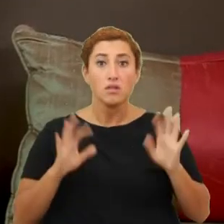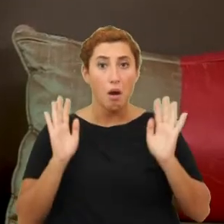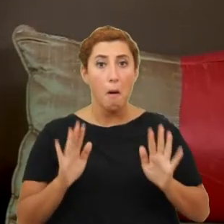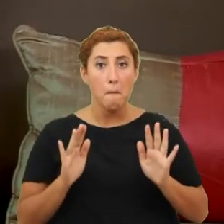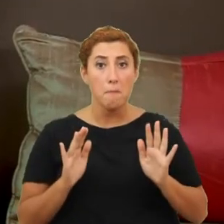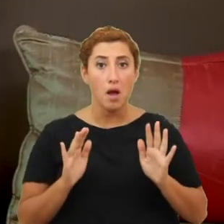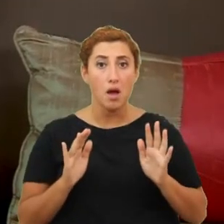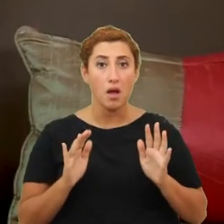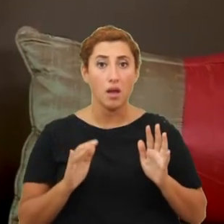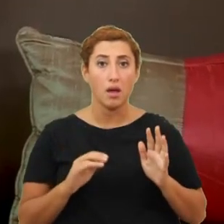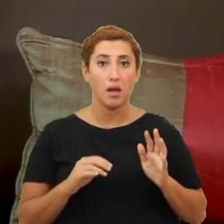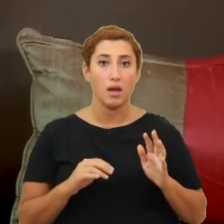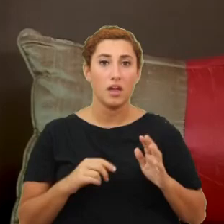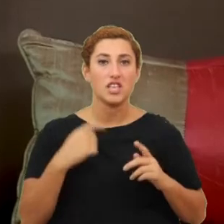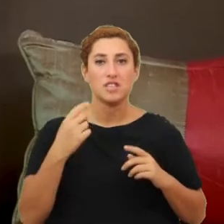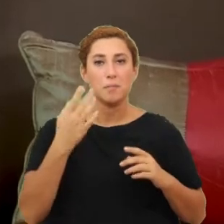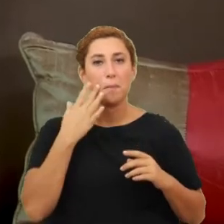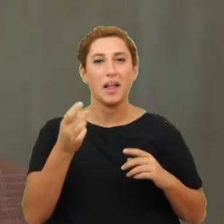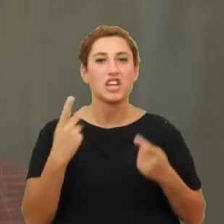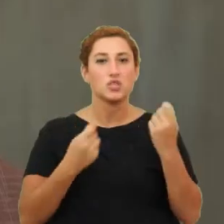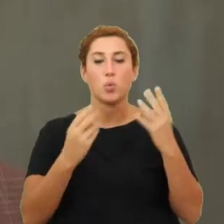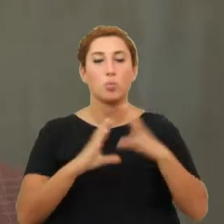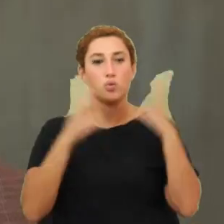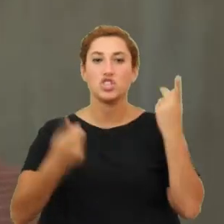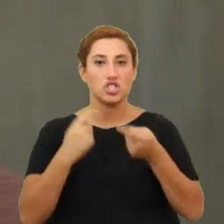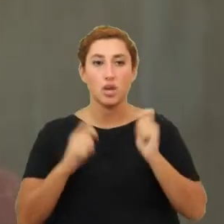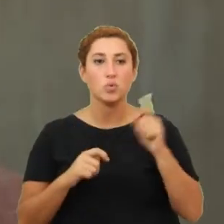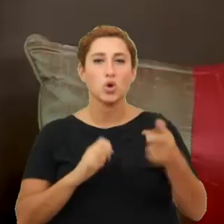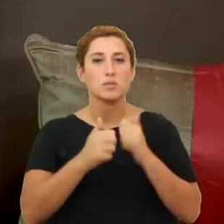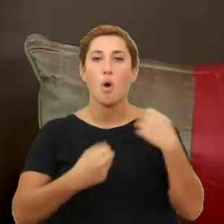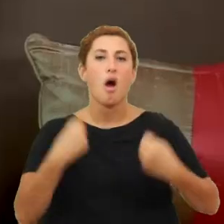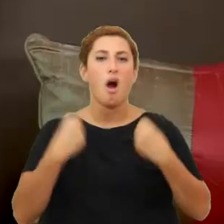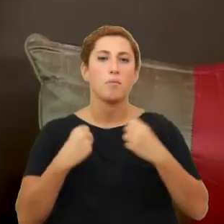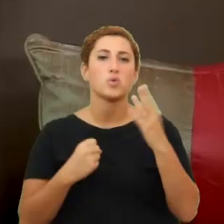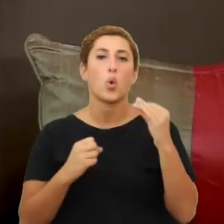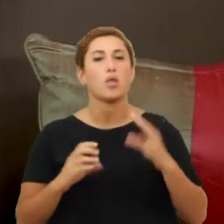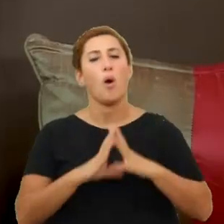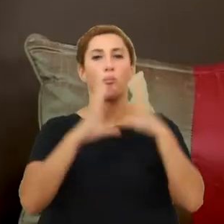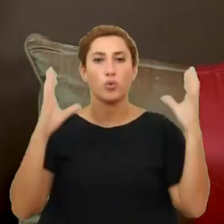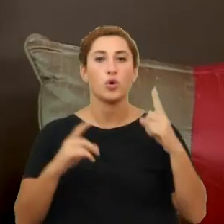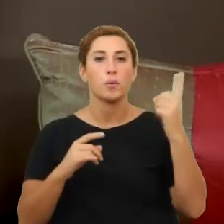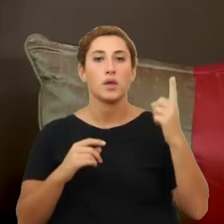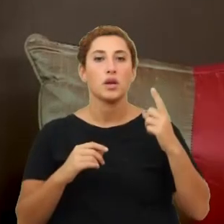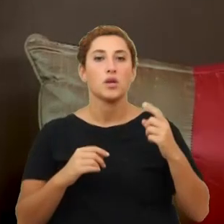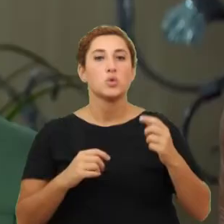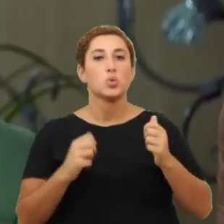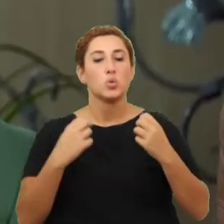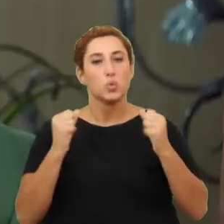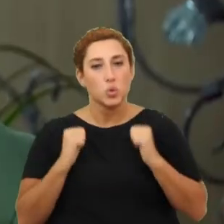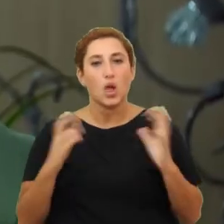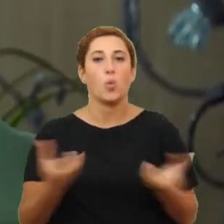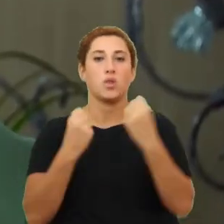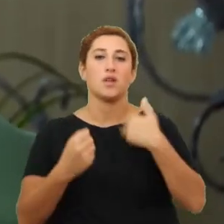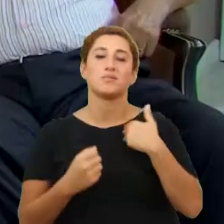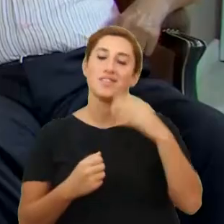ama yani belli ki şirkette çok büyük işler yapacak. Yani o spor arabadan çok daha büyük bir külfetten kurtardı bizi.